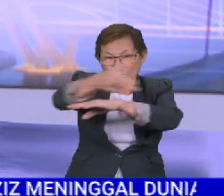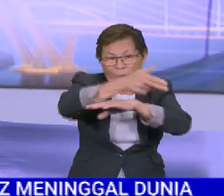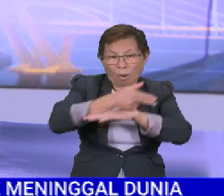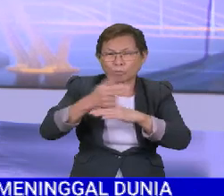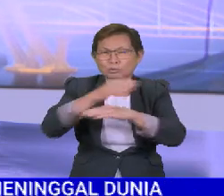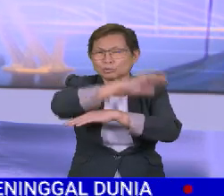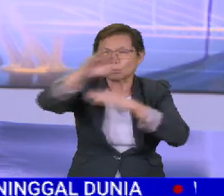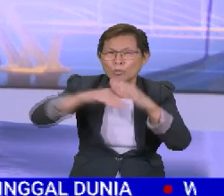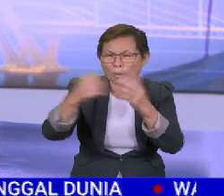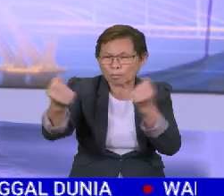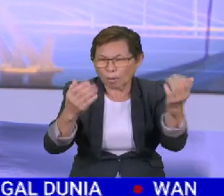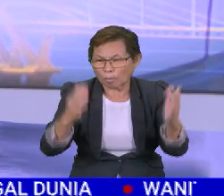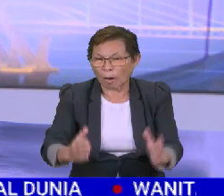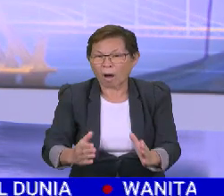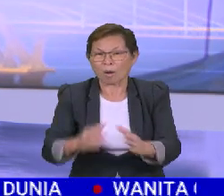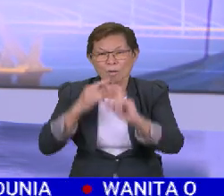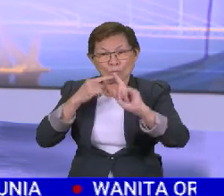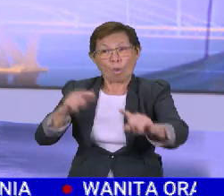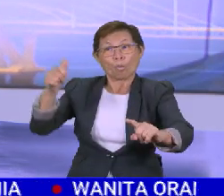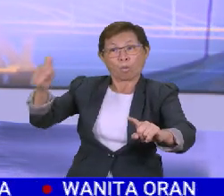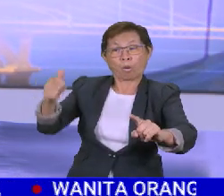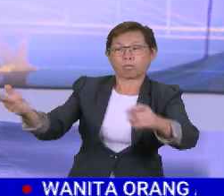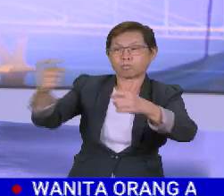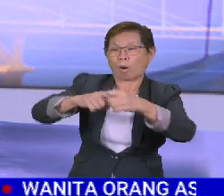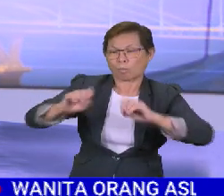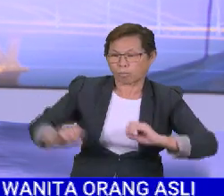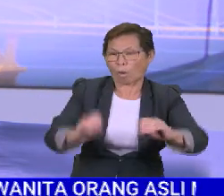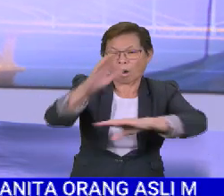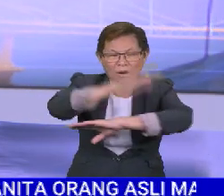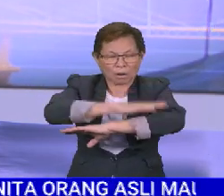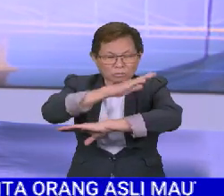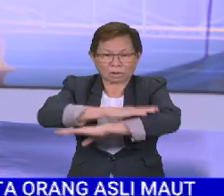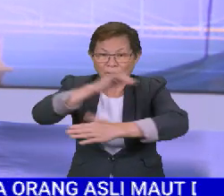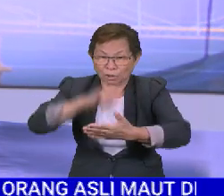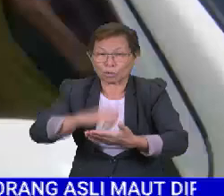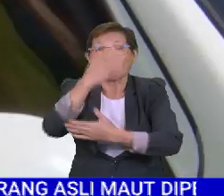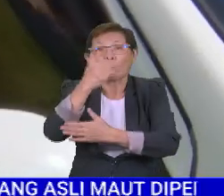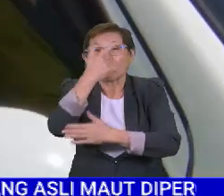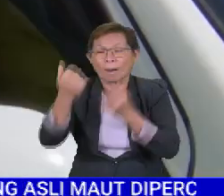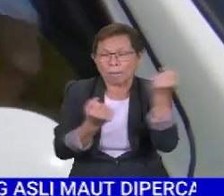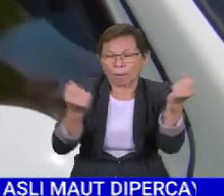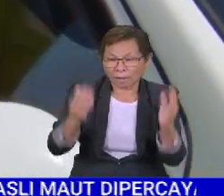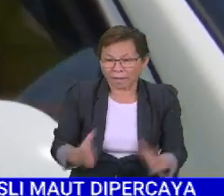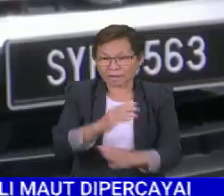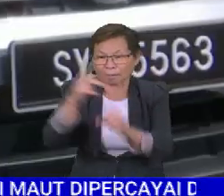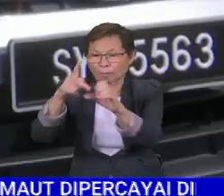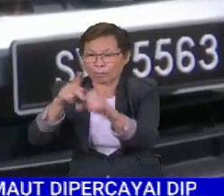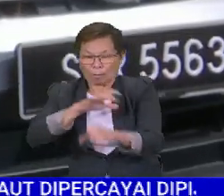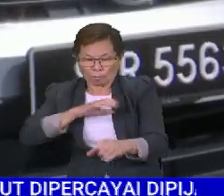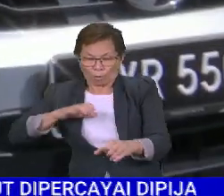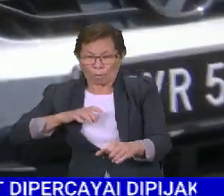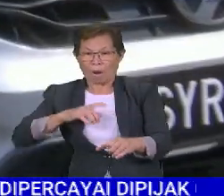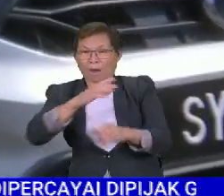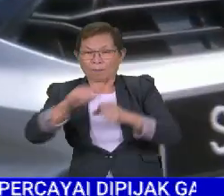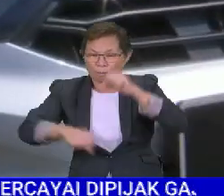mendapati rata-rata pengguna memberi reaksi yang baik mengenai operasi kaunter tersebut. Ini kerana pemandu kenderaan dan penumpang